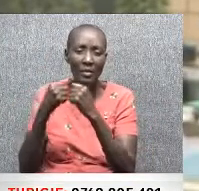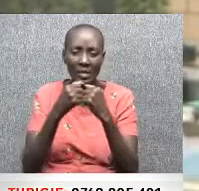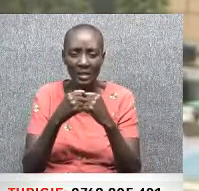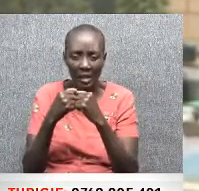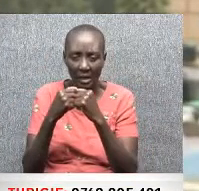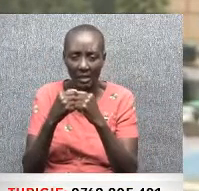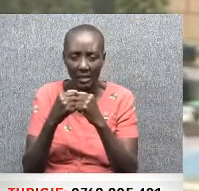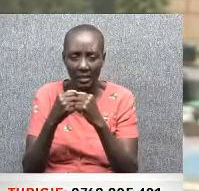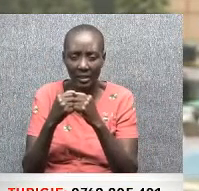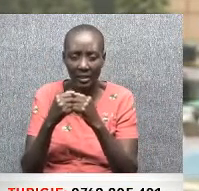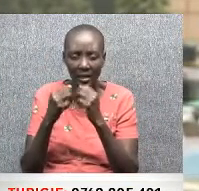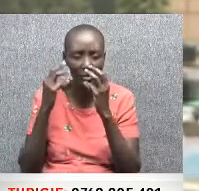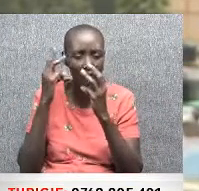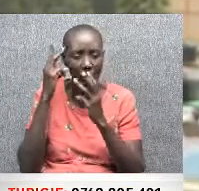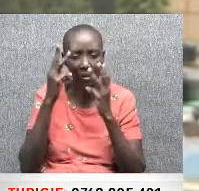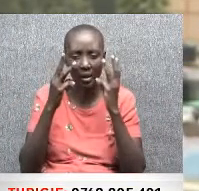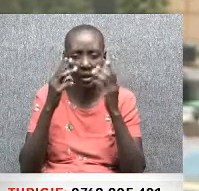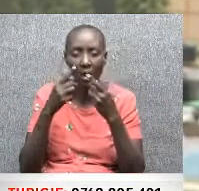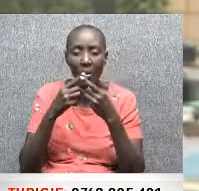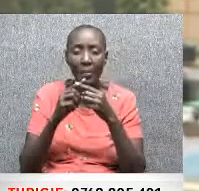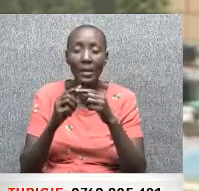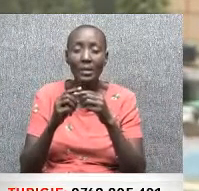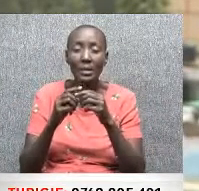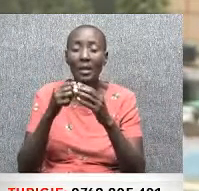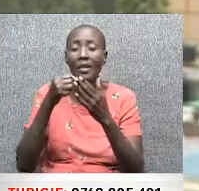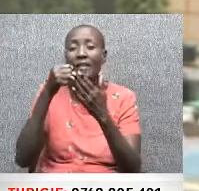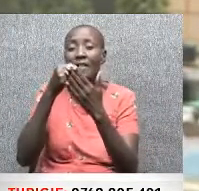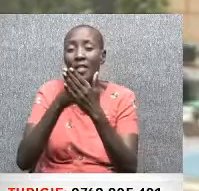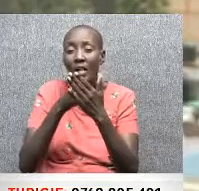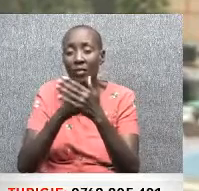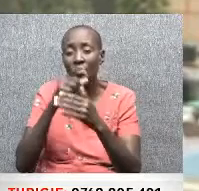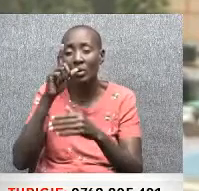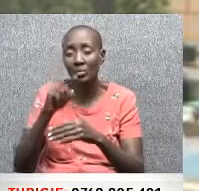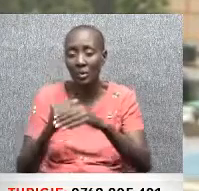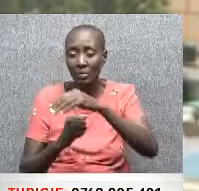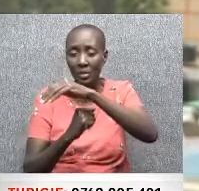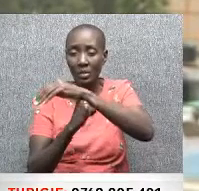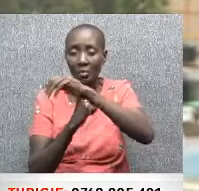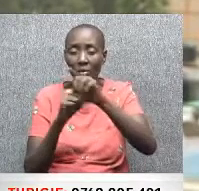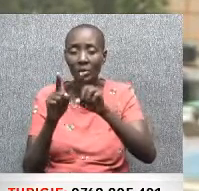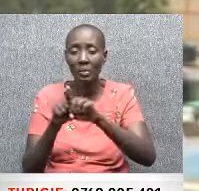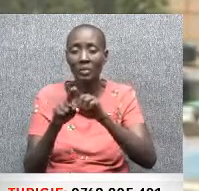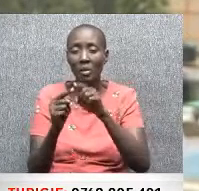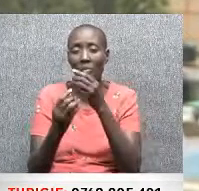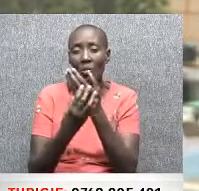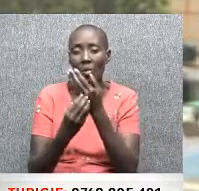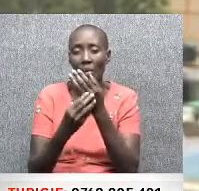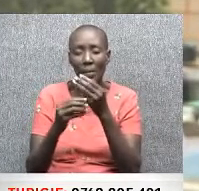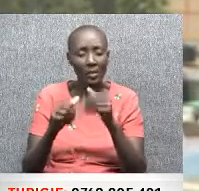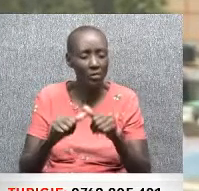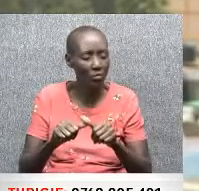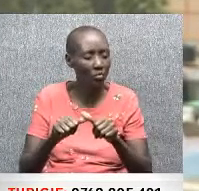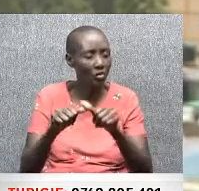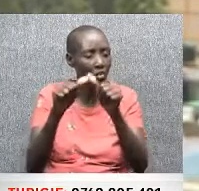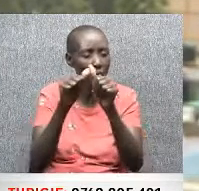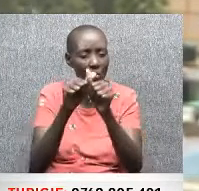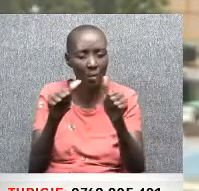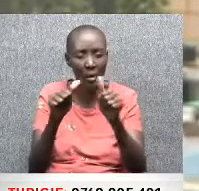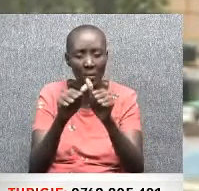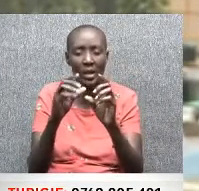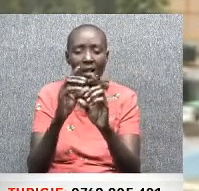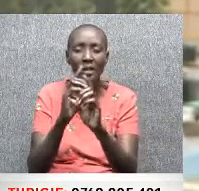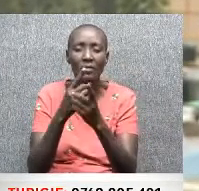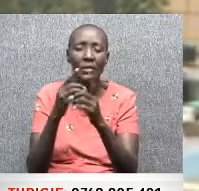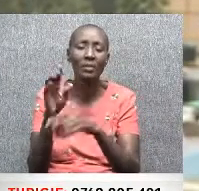Lakini jitihada kama hizi ambazo zinafaa kuungwa mkono na kuigwa zinafaa kuendelezwa zaidi katika mitaa tofauti